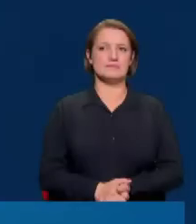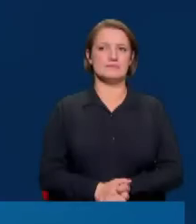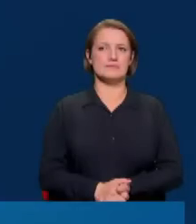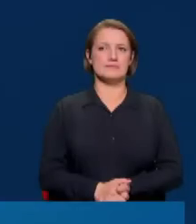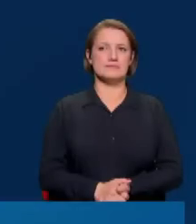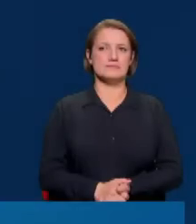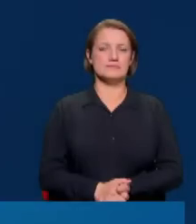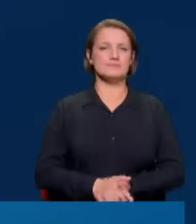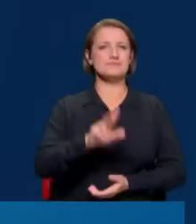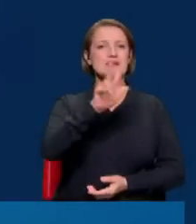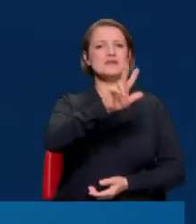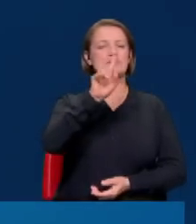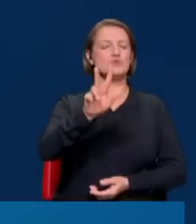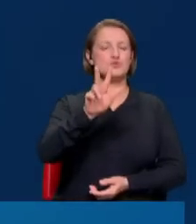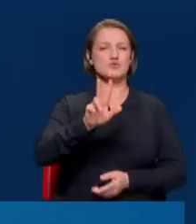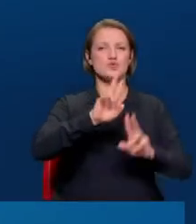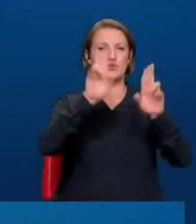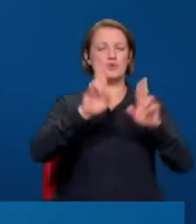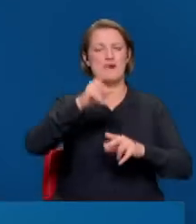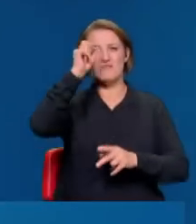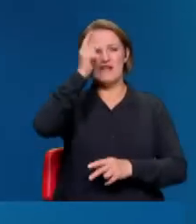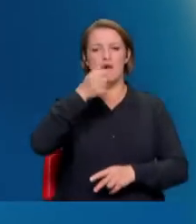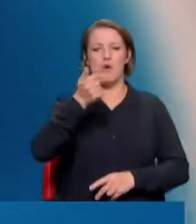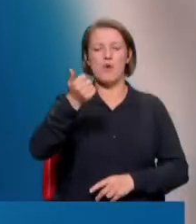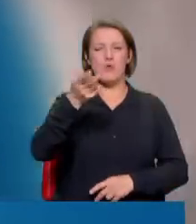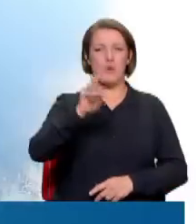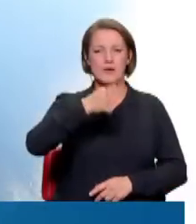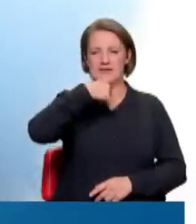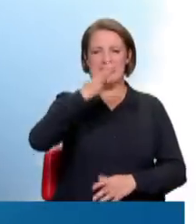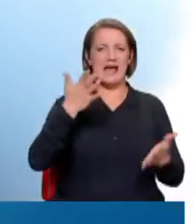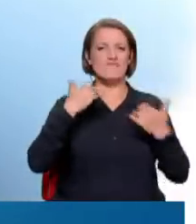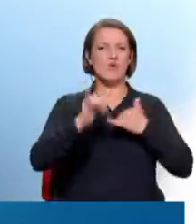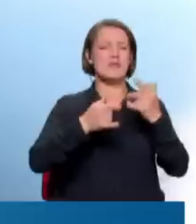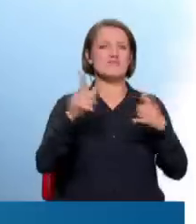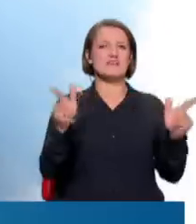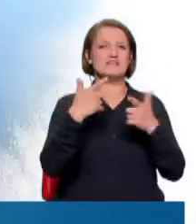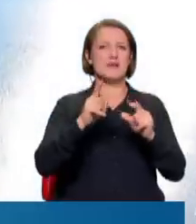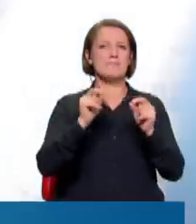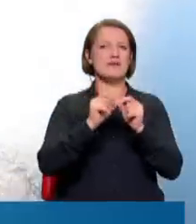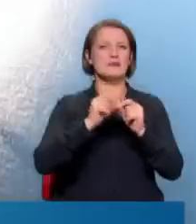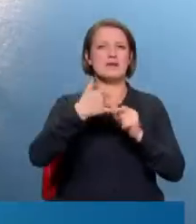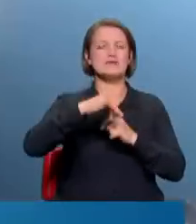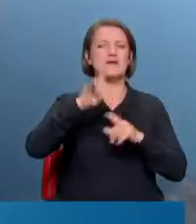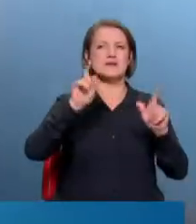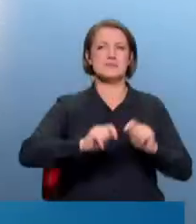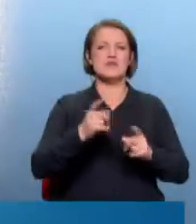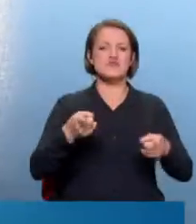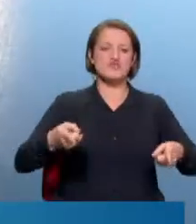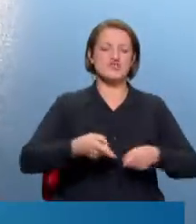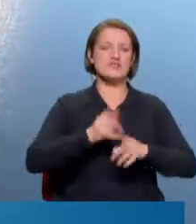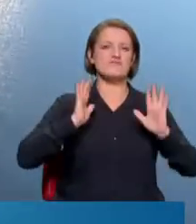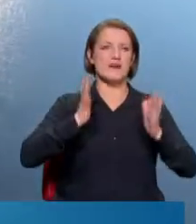ediyor 23 uluslararası Fethiye Ölüdeniz hava oyunları Festivali belcekız sahilinde düzenlenen çeşitli